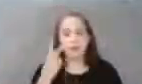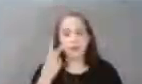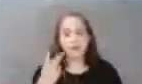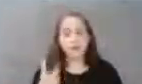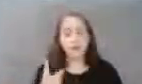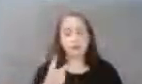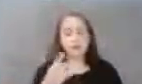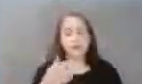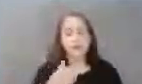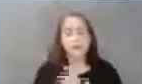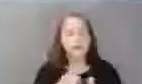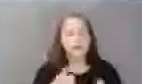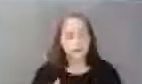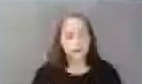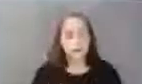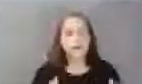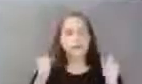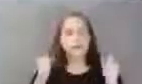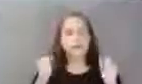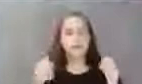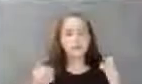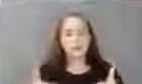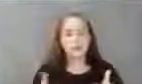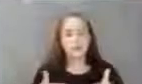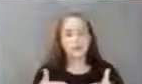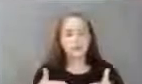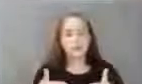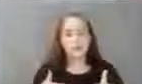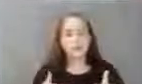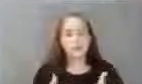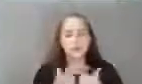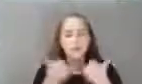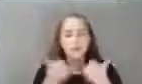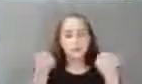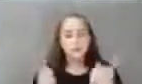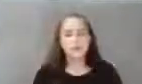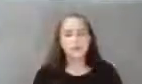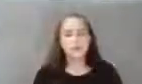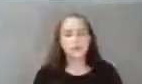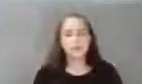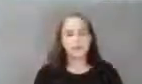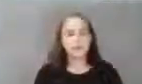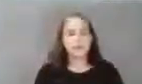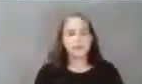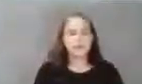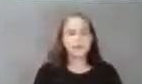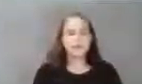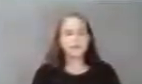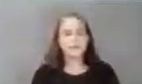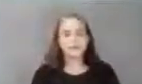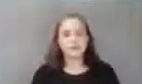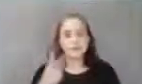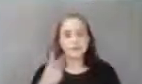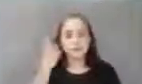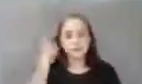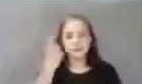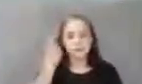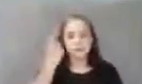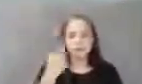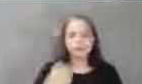Hi, kuya. Kamusta na pangalan mo? John Paul po. John Paul. Sabi mo yung John Paul ang pangalan mo na malandi. John